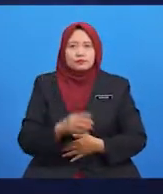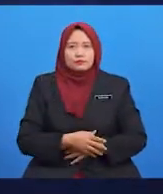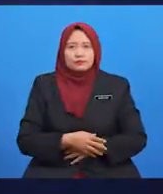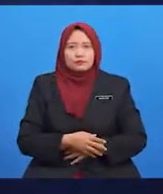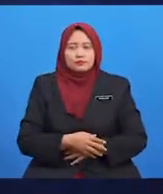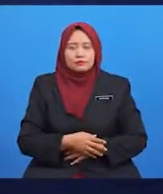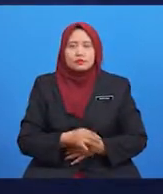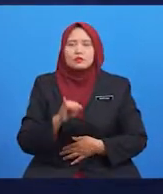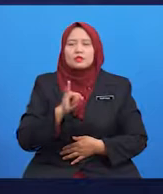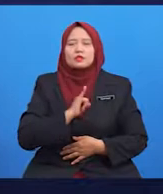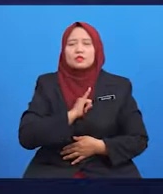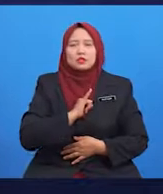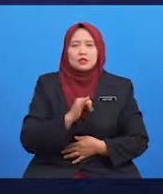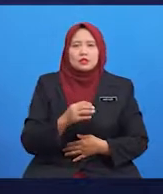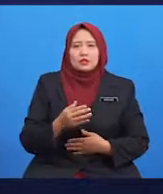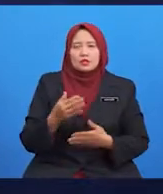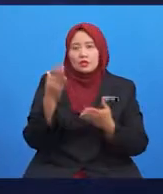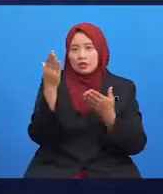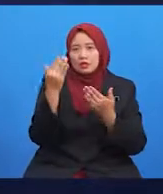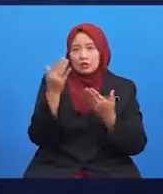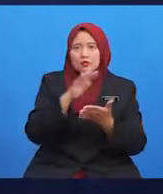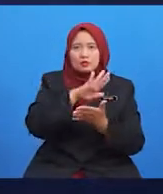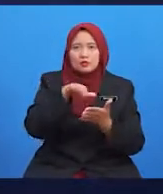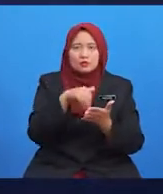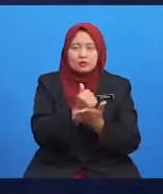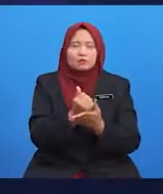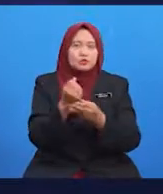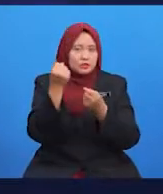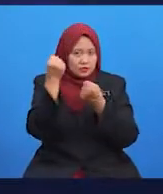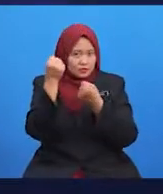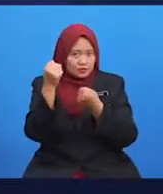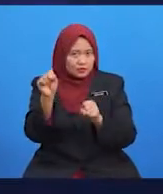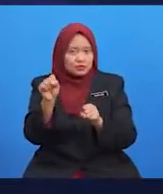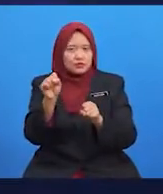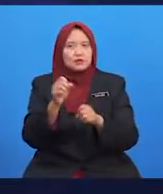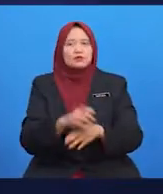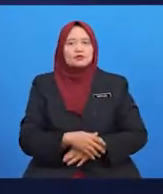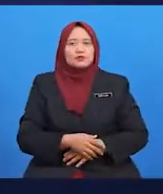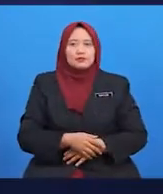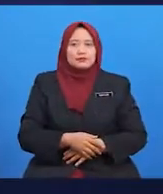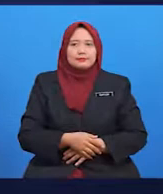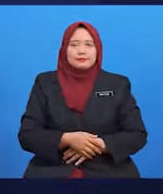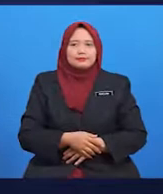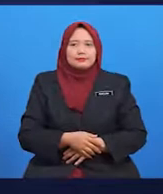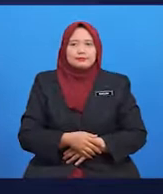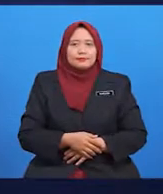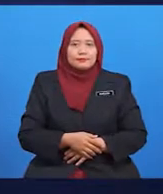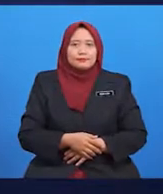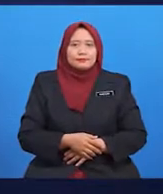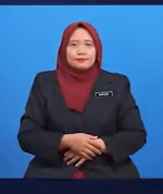Saya berharap pelajar sudah bersedia untuk menganalisis sajak ini bersama-sama saya.